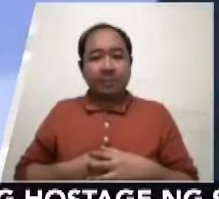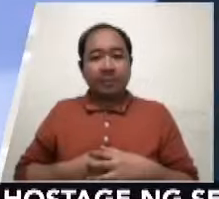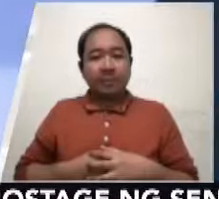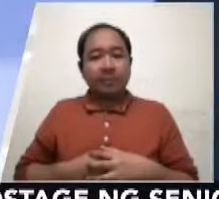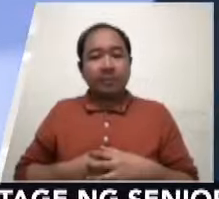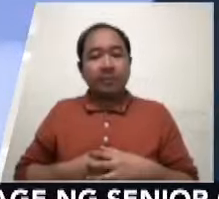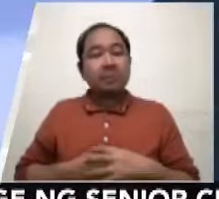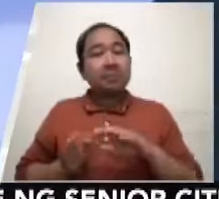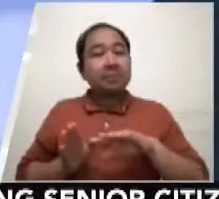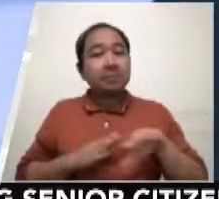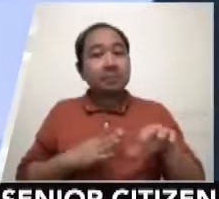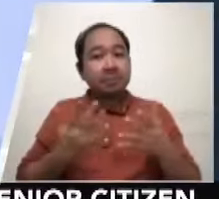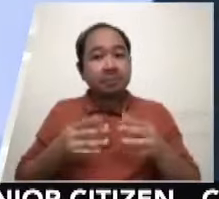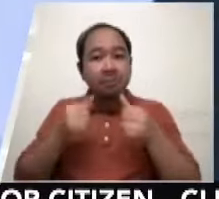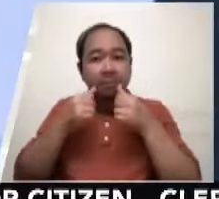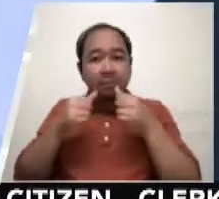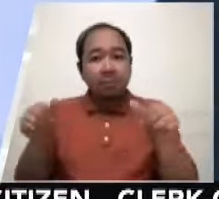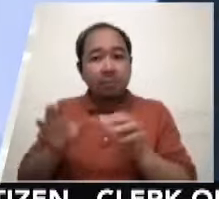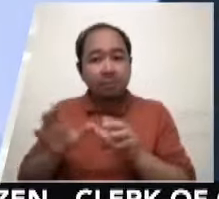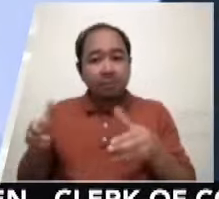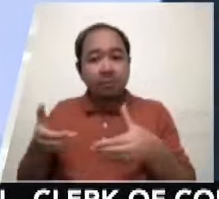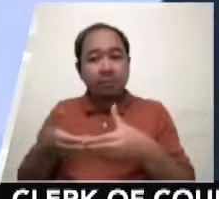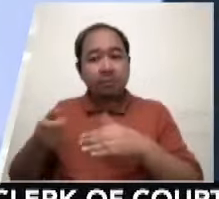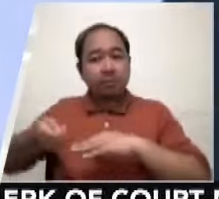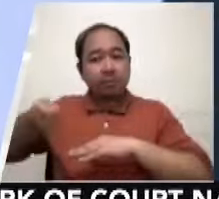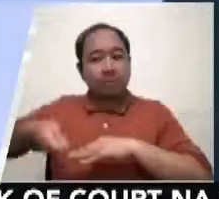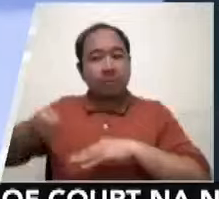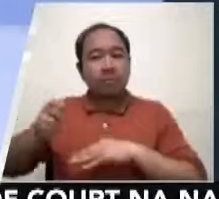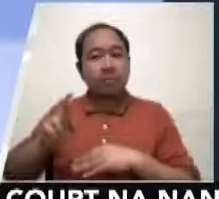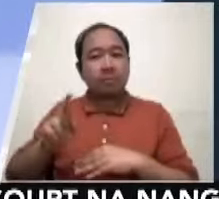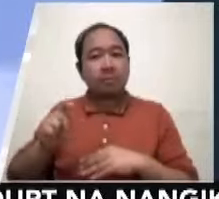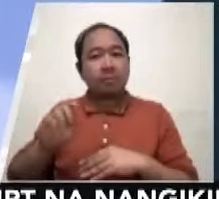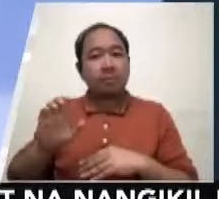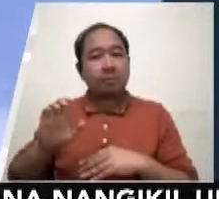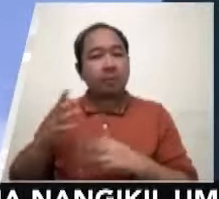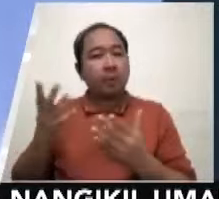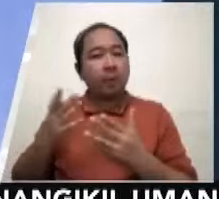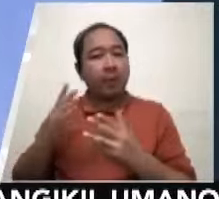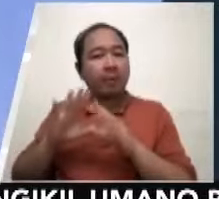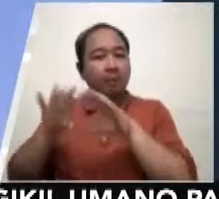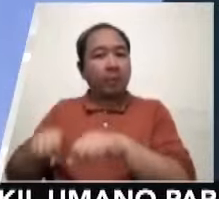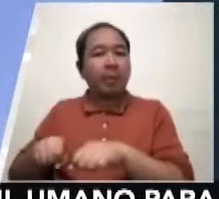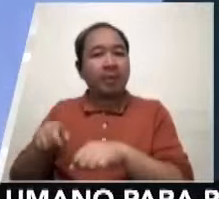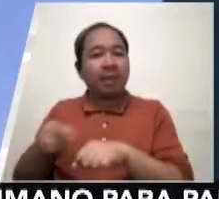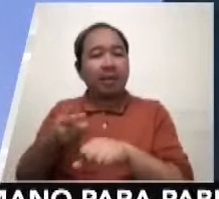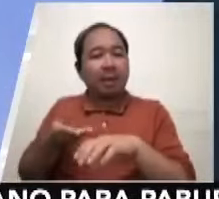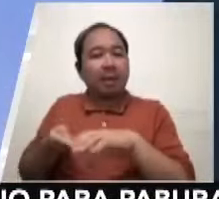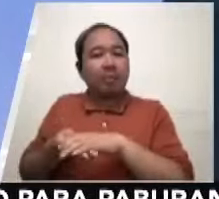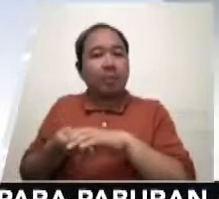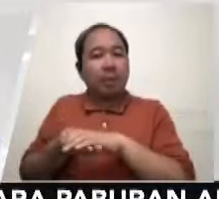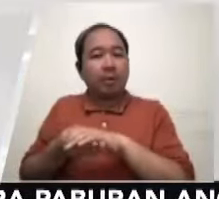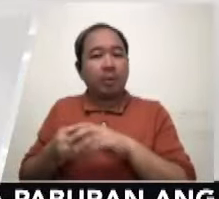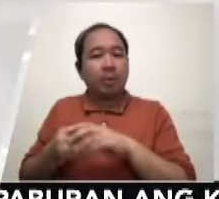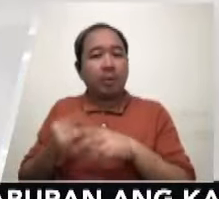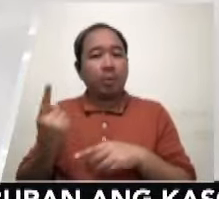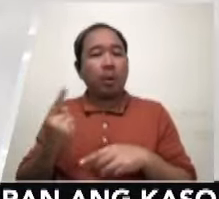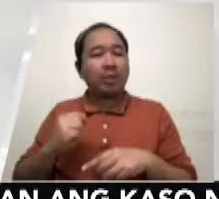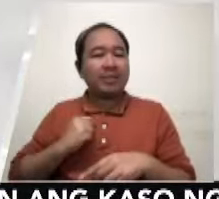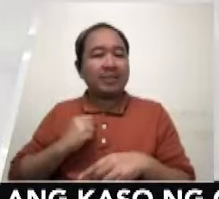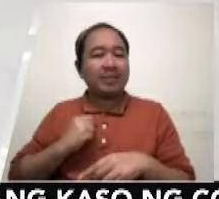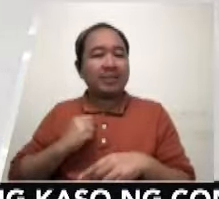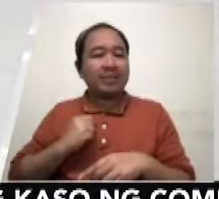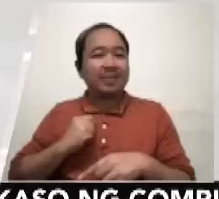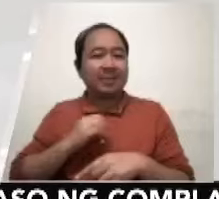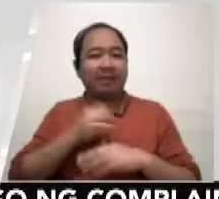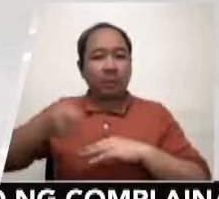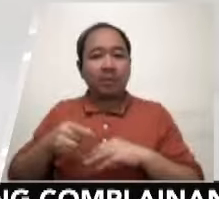Naglabas na ng pahayag ang kampo ng judge ng RTC branch kung saan nasakote sa umunoy pangigil ang isang clerk of court. Sa inilabas na pahayag